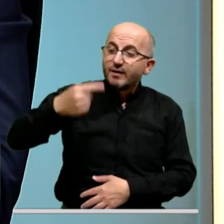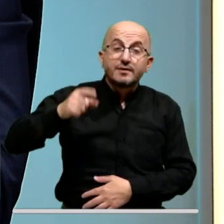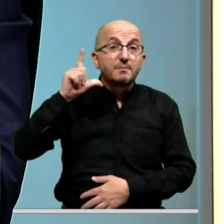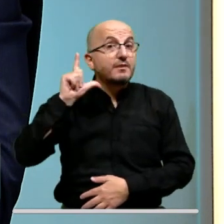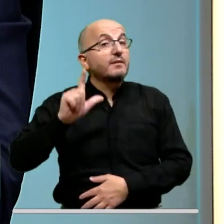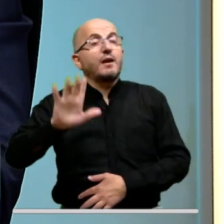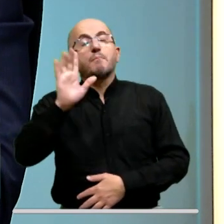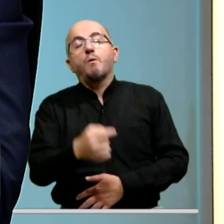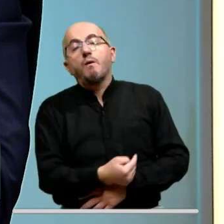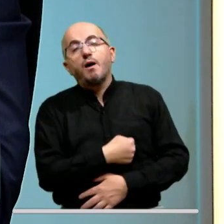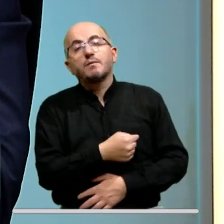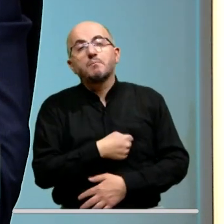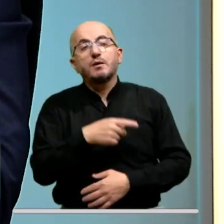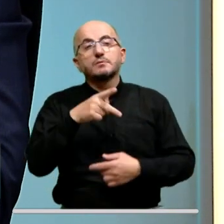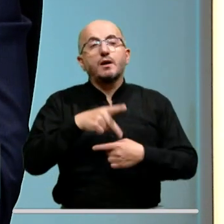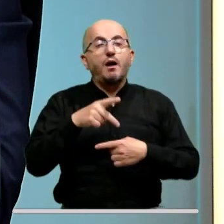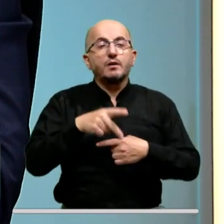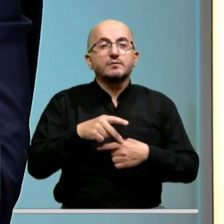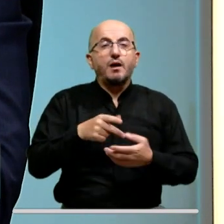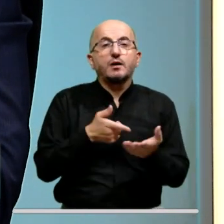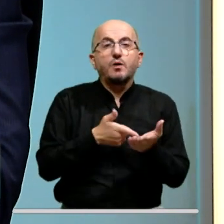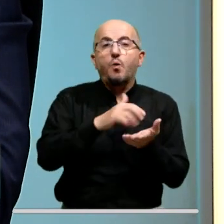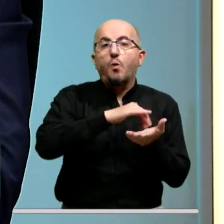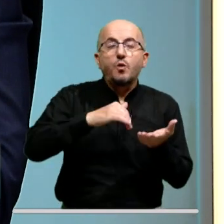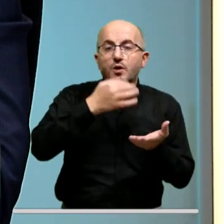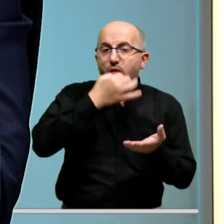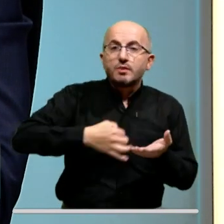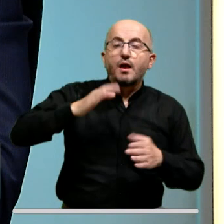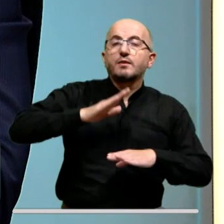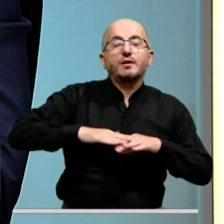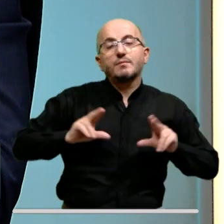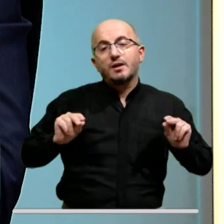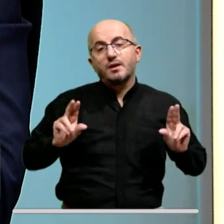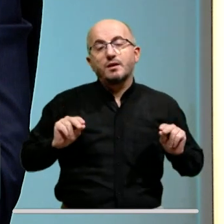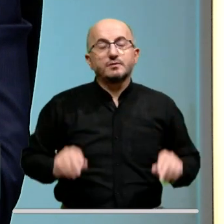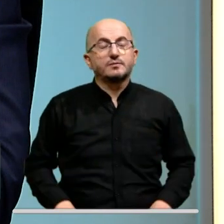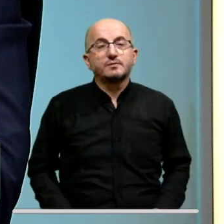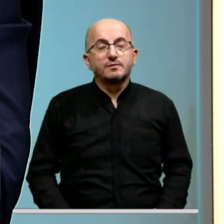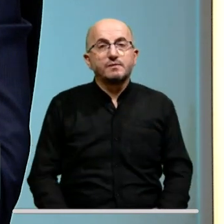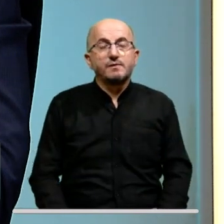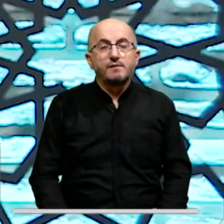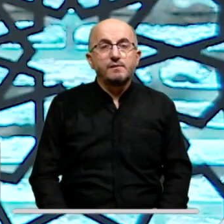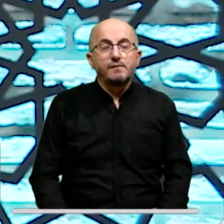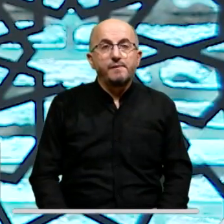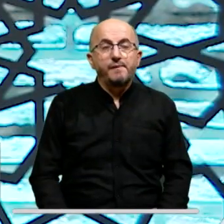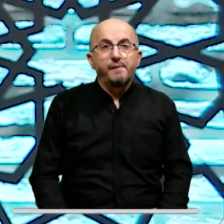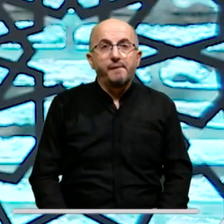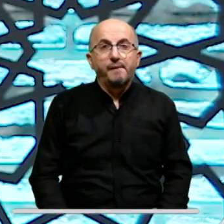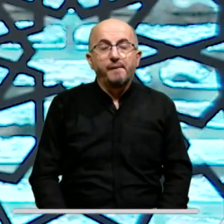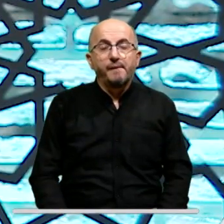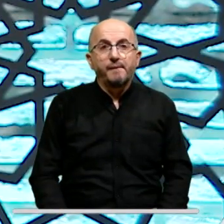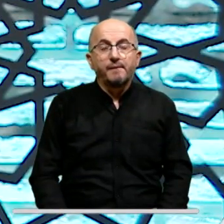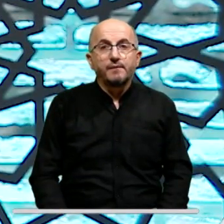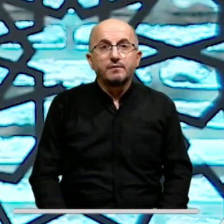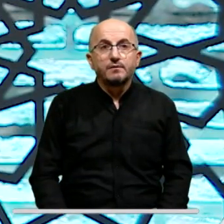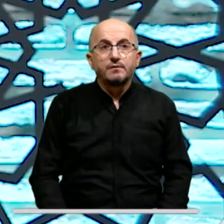Yani kalben zekata ya da öşre bir kimse niyet ederse bu da yeterlidir. Eyvallah. Süreyya Hanım da zekatla alakalı bir